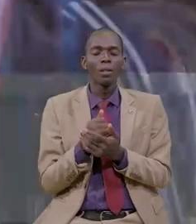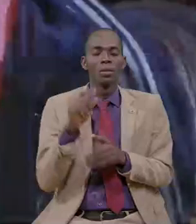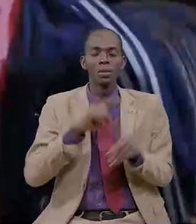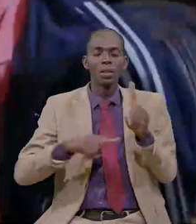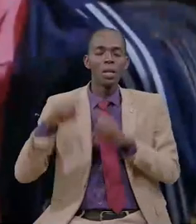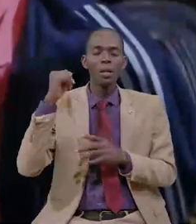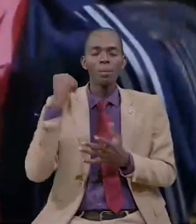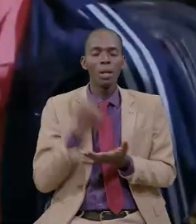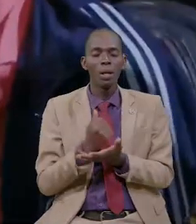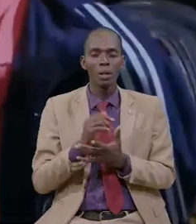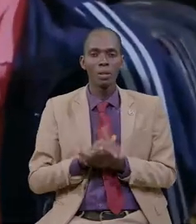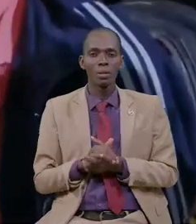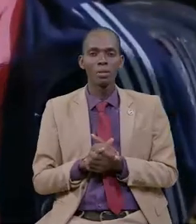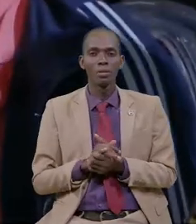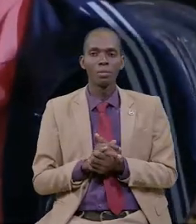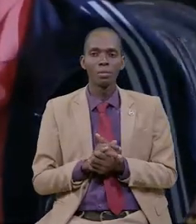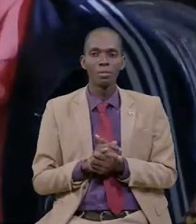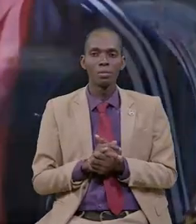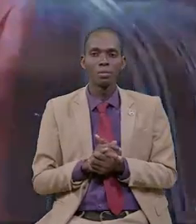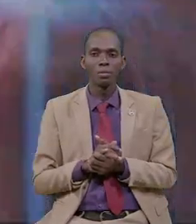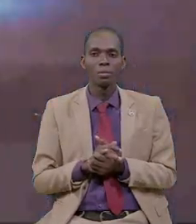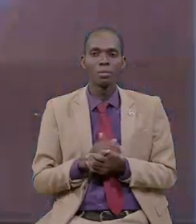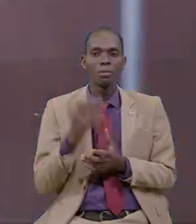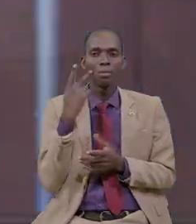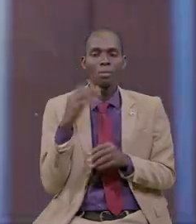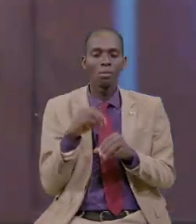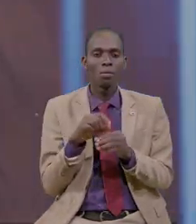Si tu dis amen, dis-le bien, non?